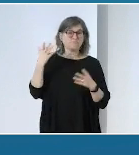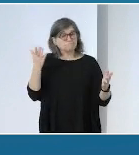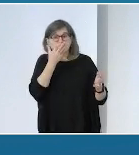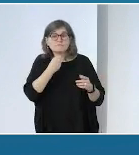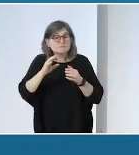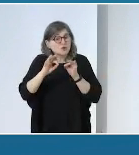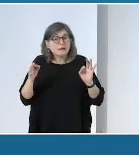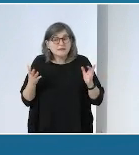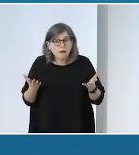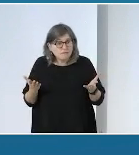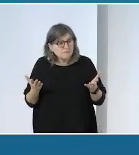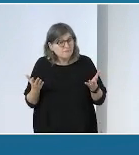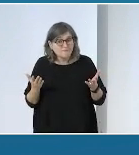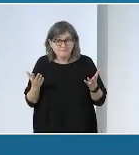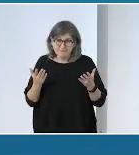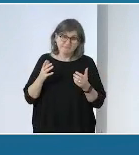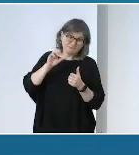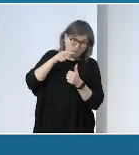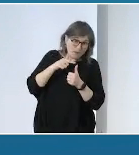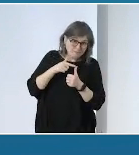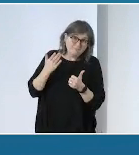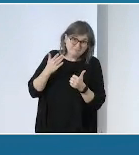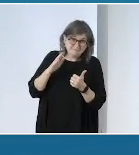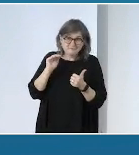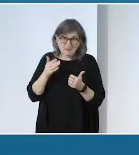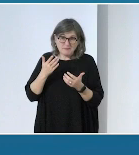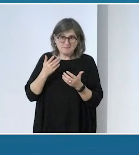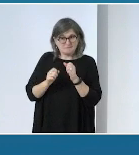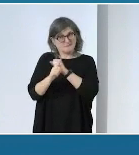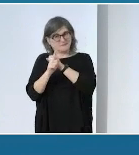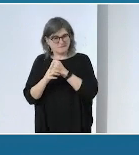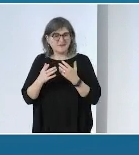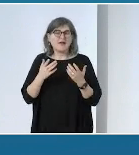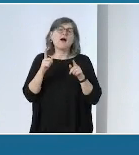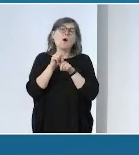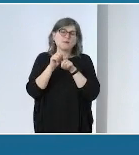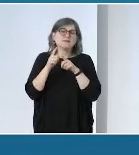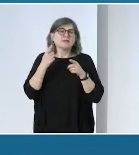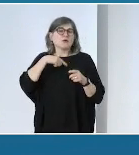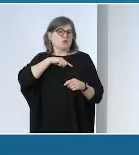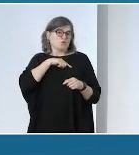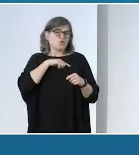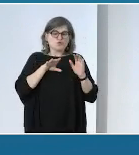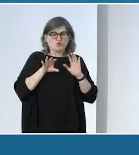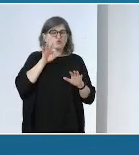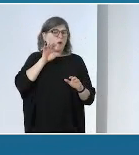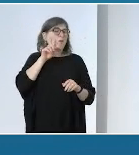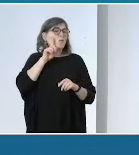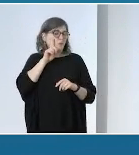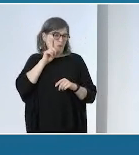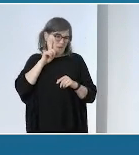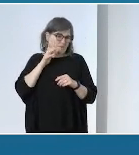histoire. Et c'est-à-dire qu'on a voulu quand même vous parler